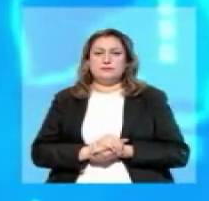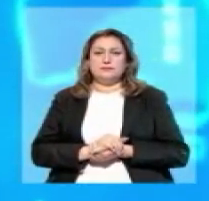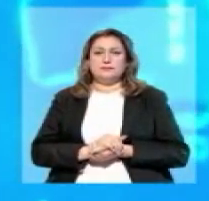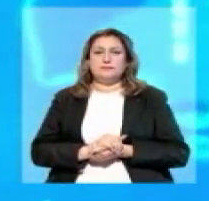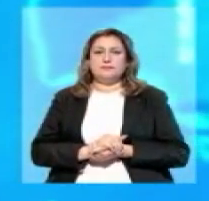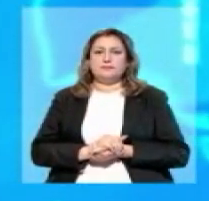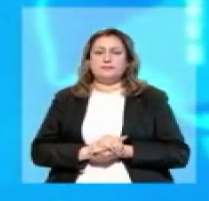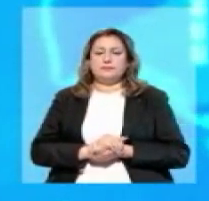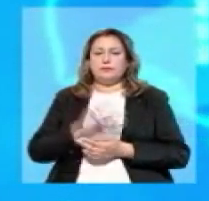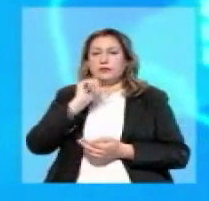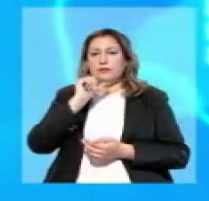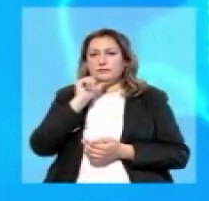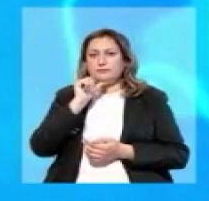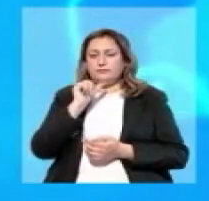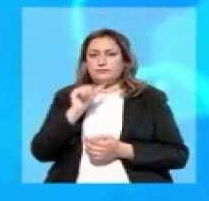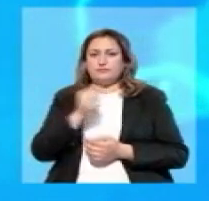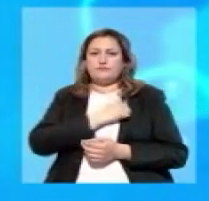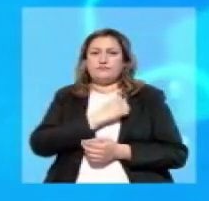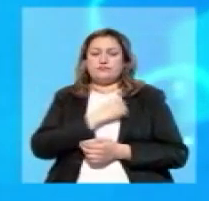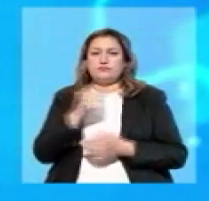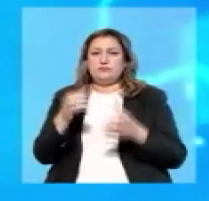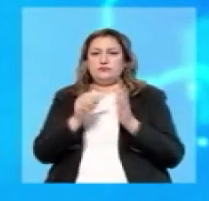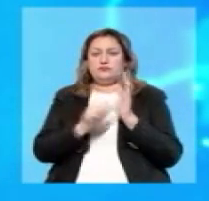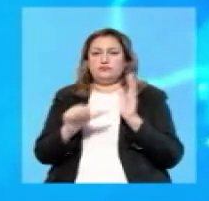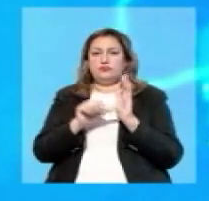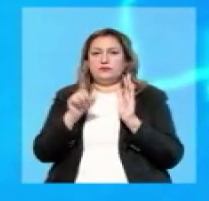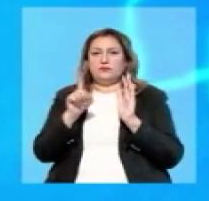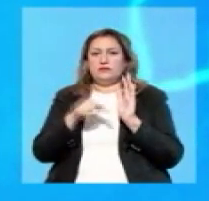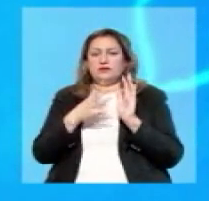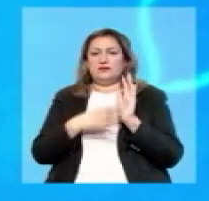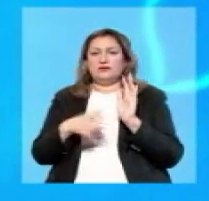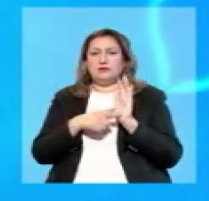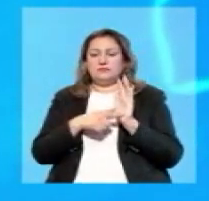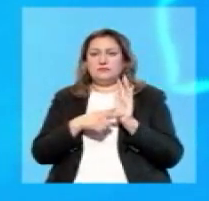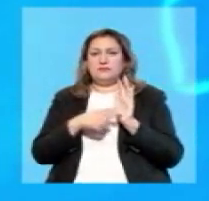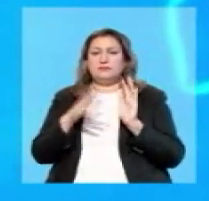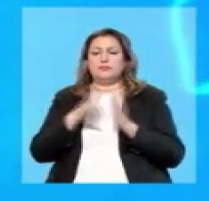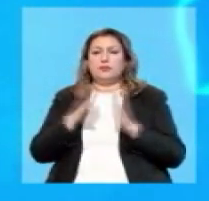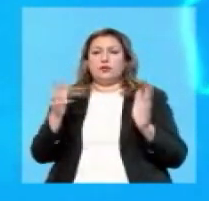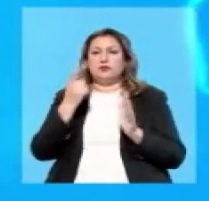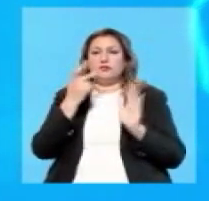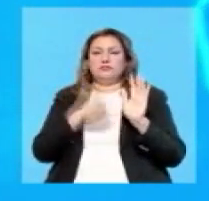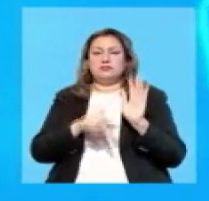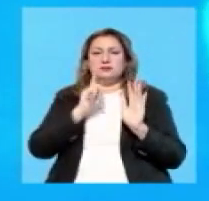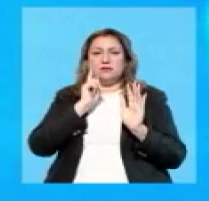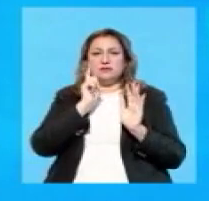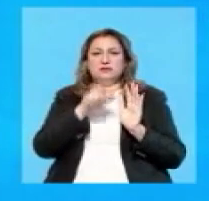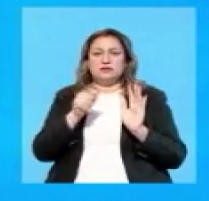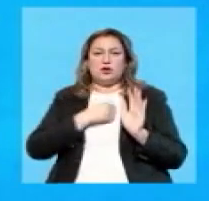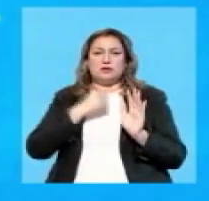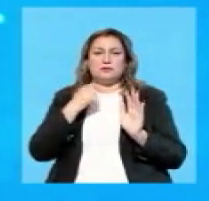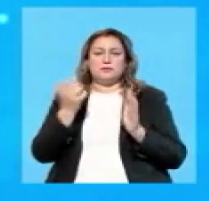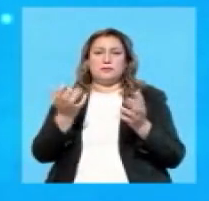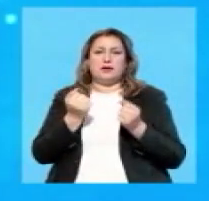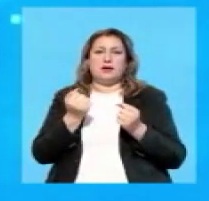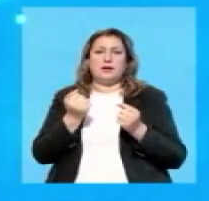Қостанайдағы нөмірі 66-97 әскери бөлімінде 180-нен астам жас сарбаз әскери ант қабылдап жауынгерлер қатарын толықтырды. Бөлім